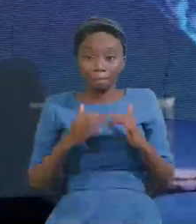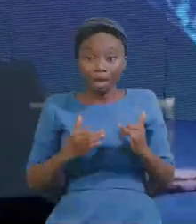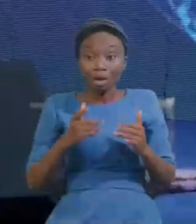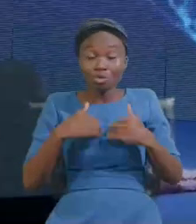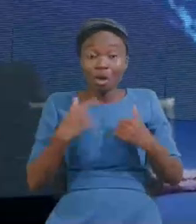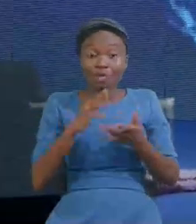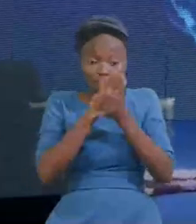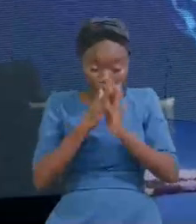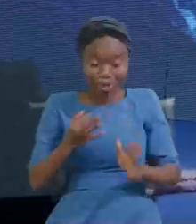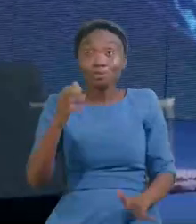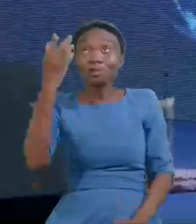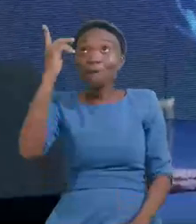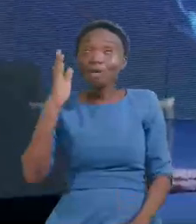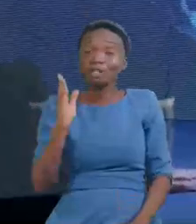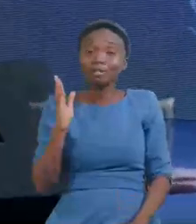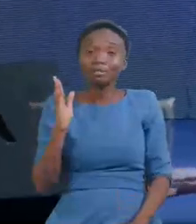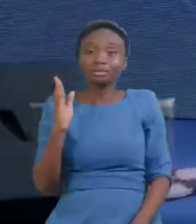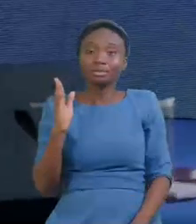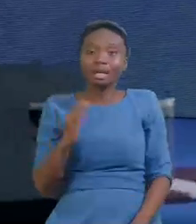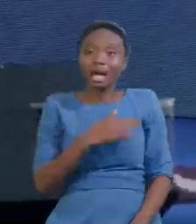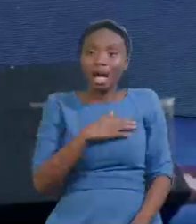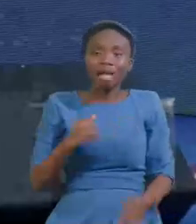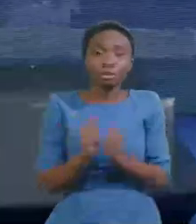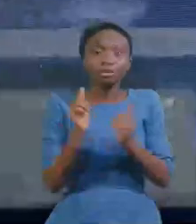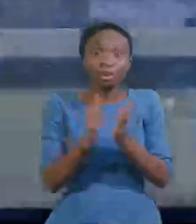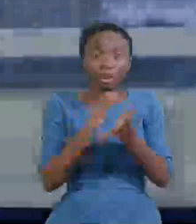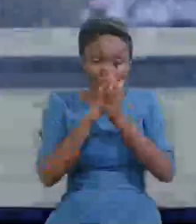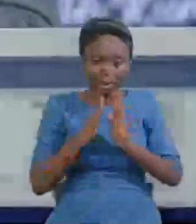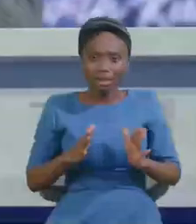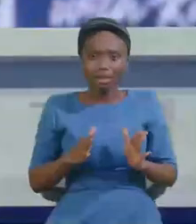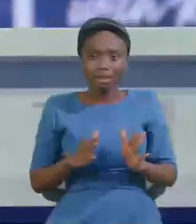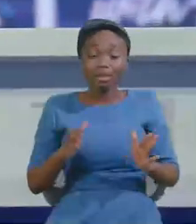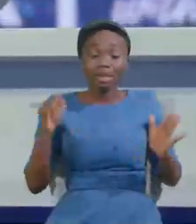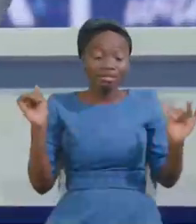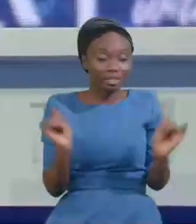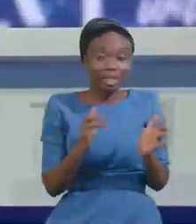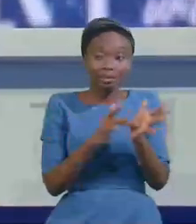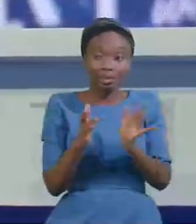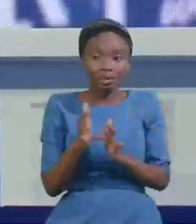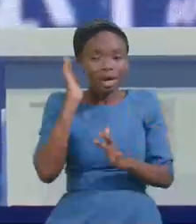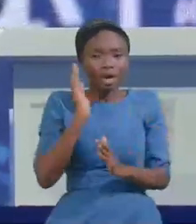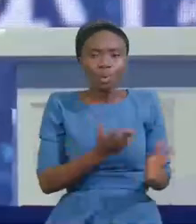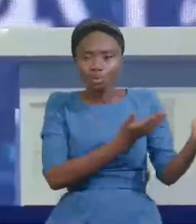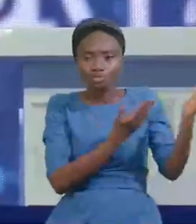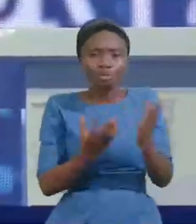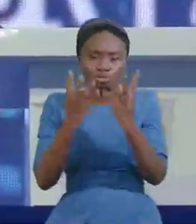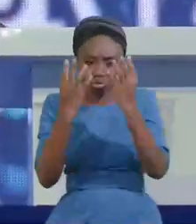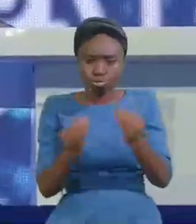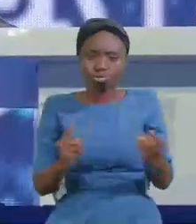Un changement se produit dans votre vie. Maintenant, vous avez la paix de Dieu.